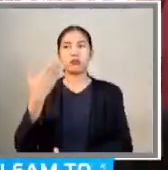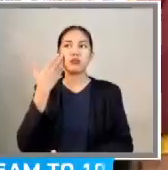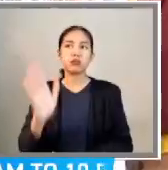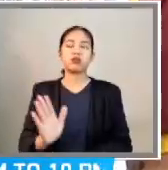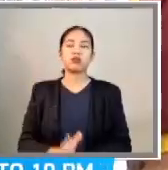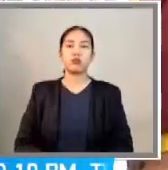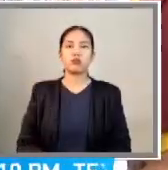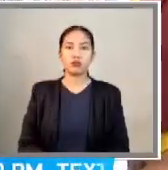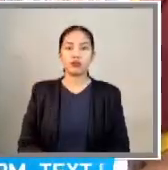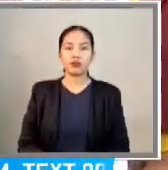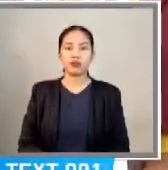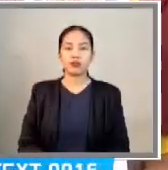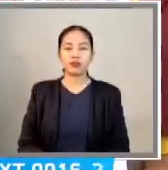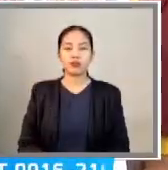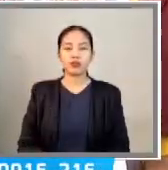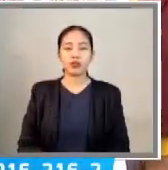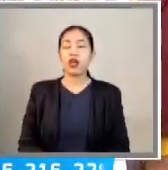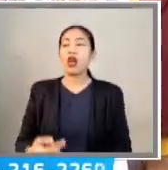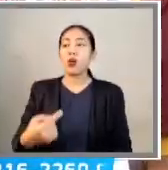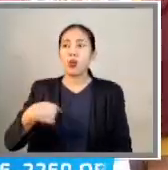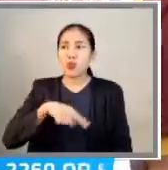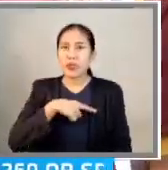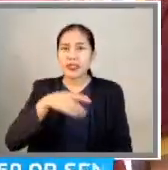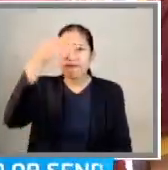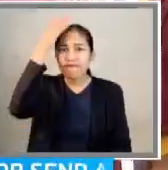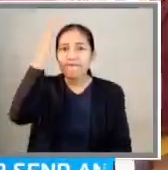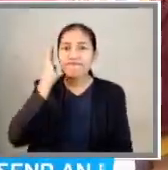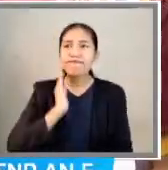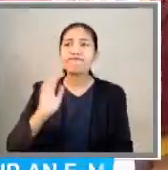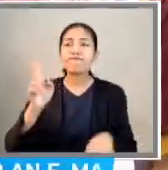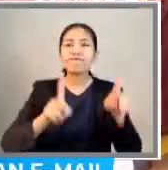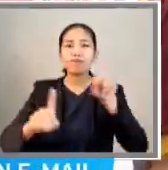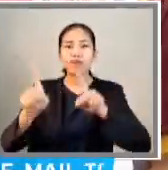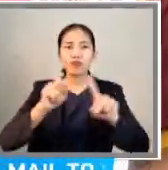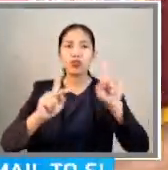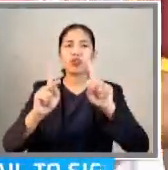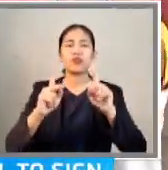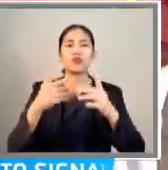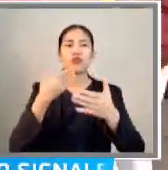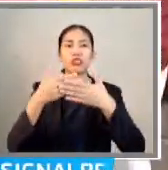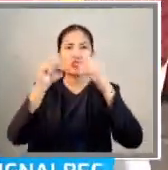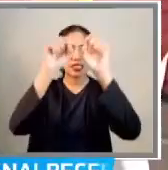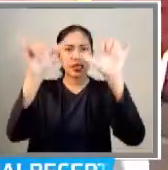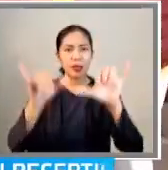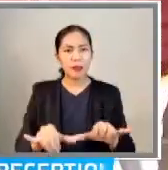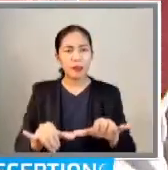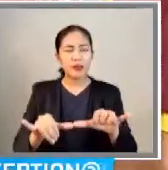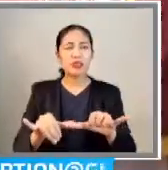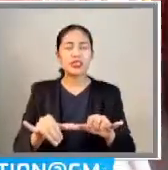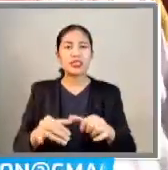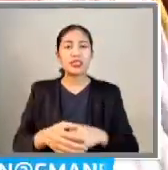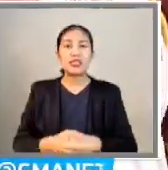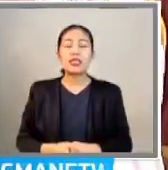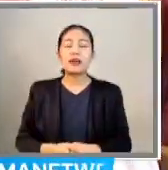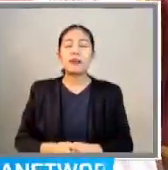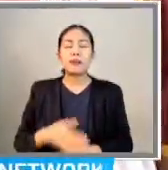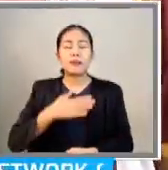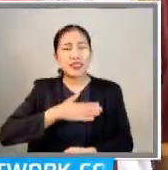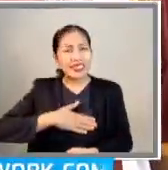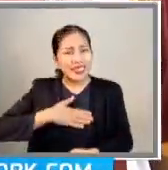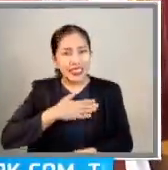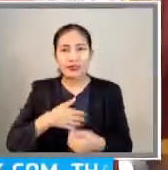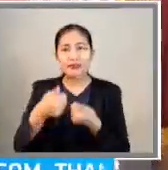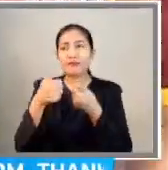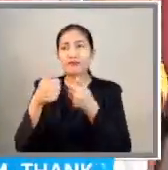Yung po, pinapakiusap namin para maging maayos yung sistema. Simple lang naman po kasi, yung pagsunod lang po nila sa sistema